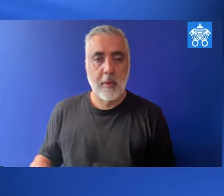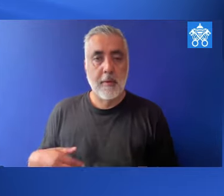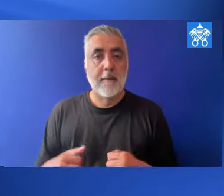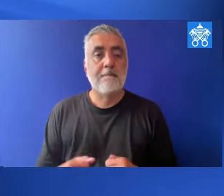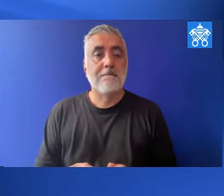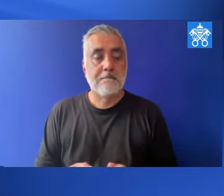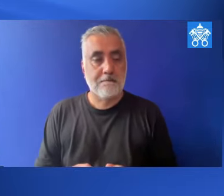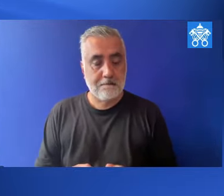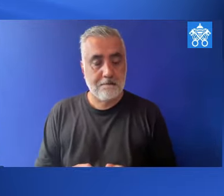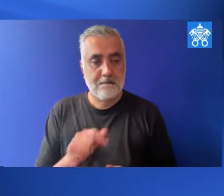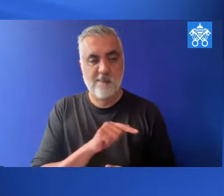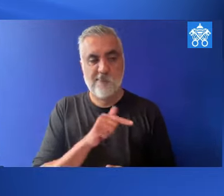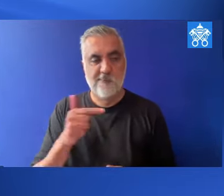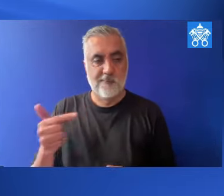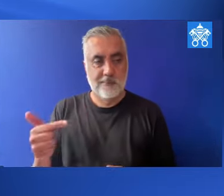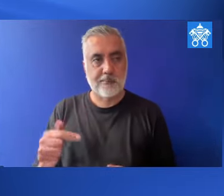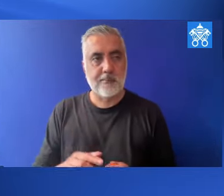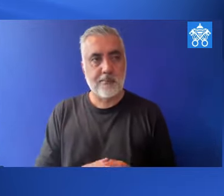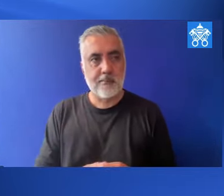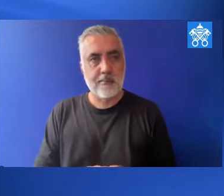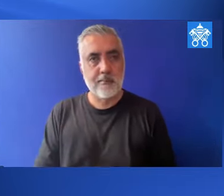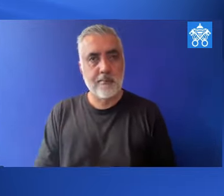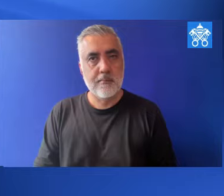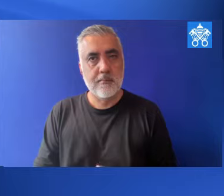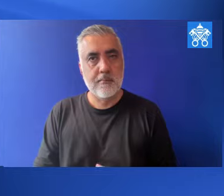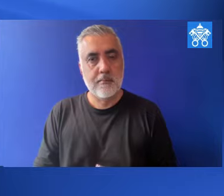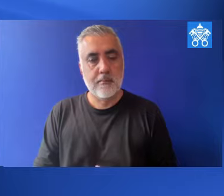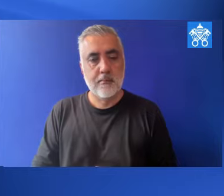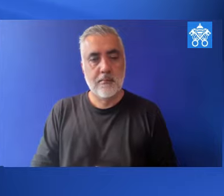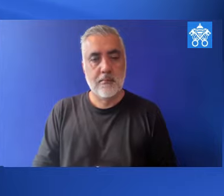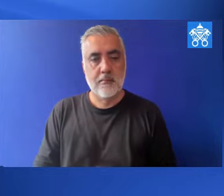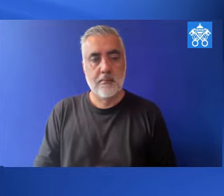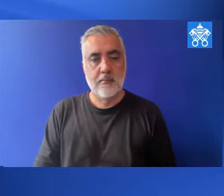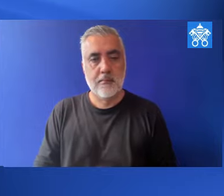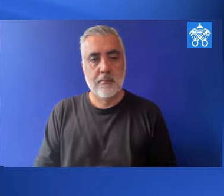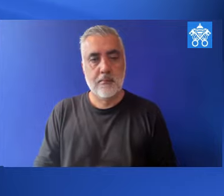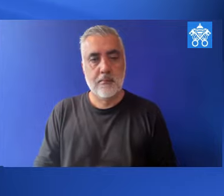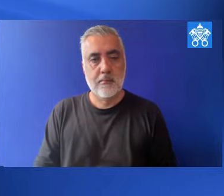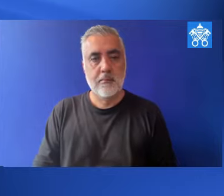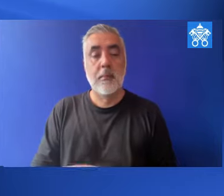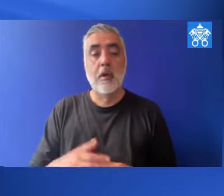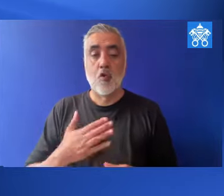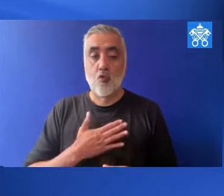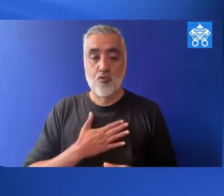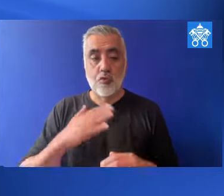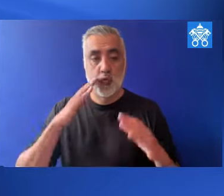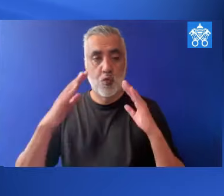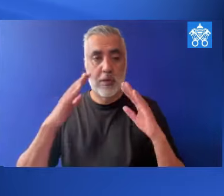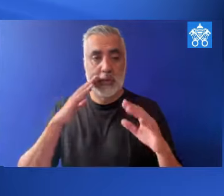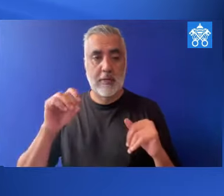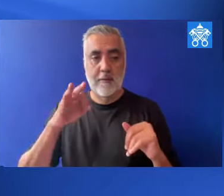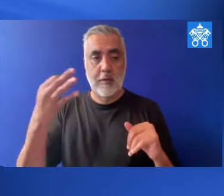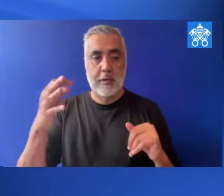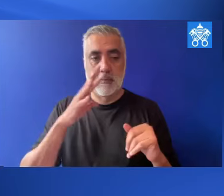Vous saluant en italien, le Saint-Père vient de dire. Je salue cordialement les pèlerins. I cordially greet the